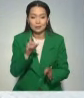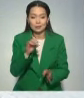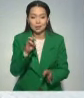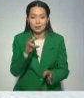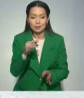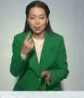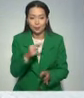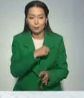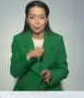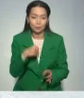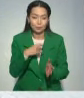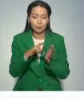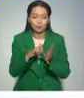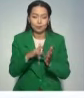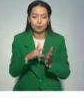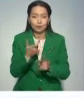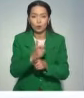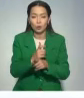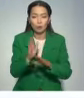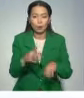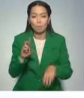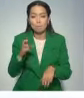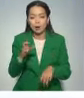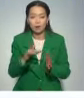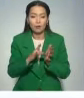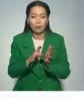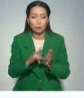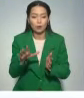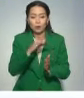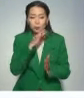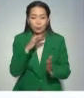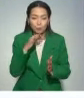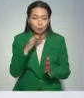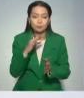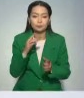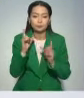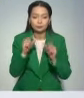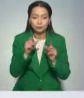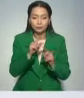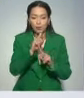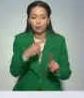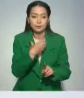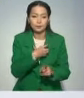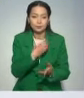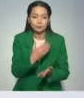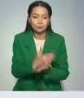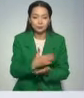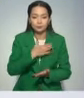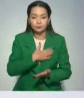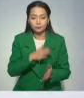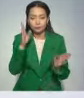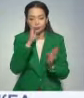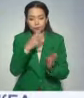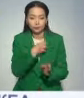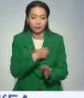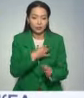одной излюбленных туристами мест после курорта Боровое Именно поэтому повышение его потенциала имеет особое значение создать благоприятную среду